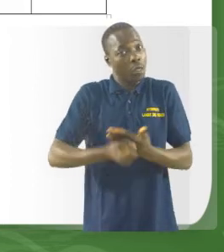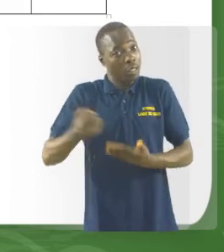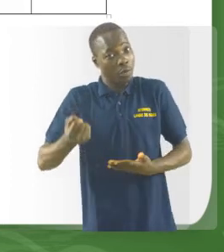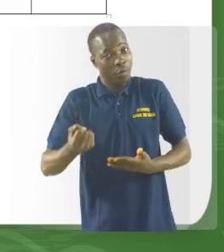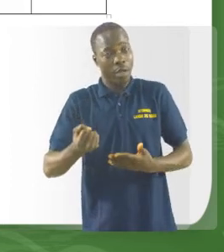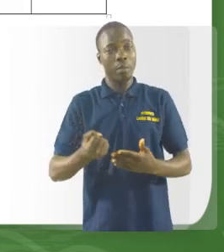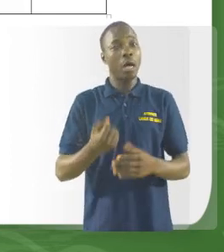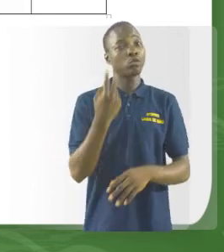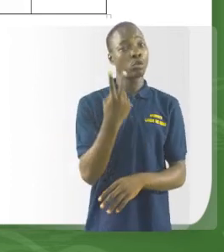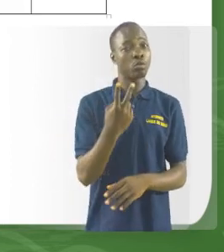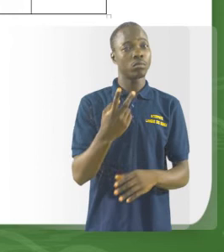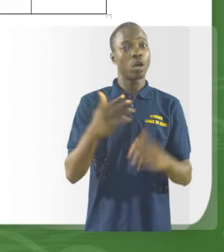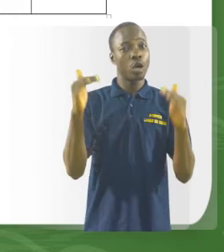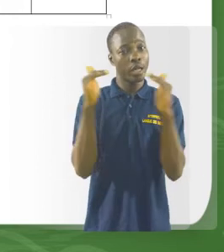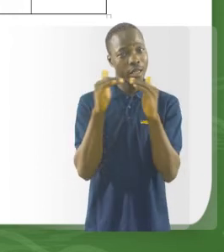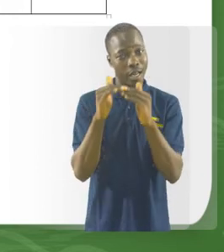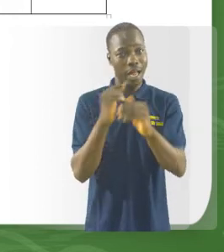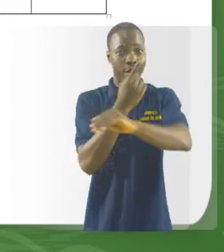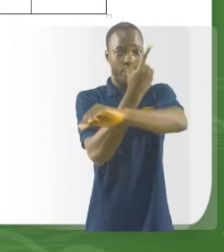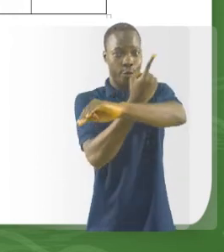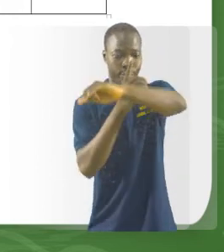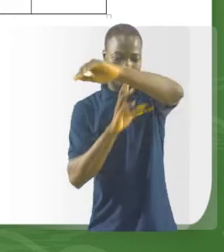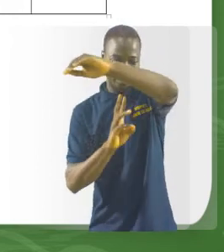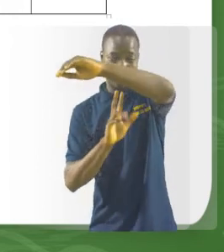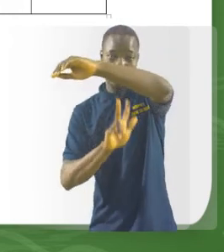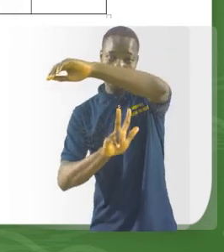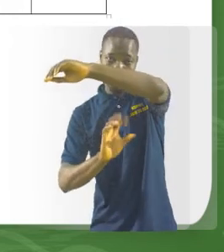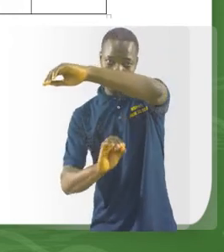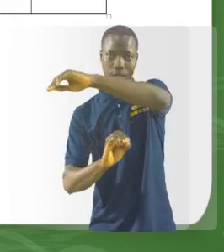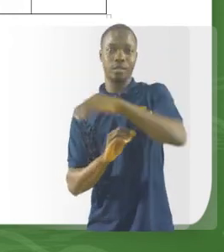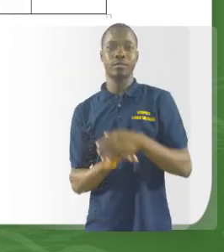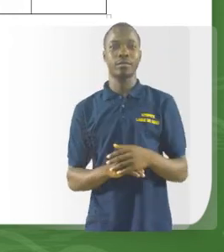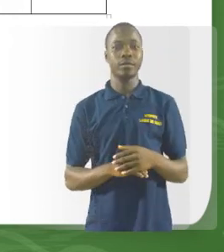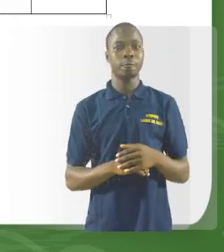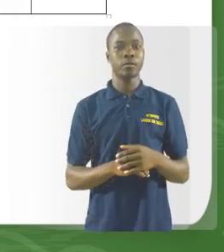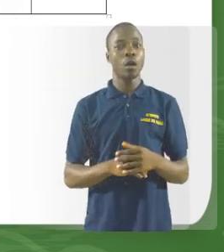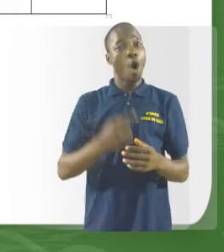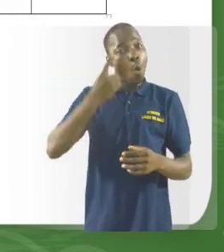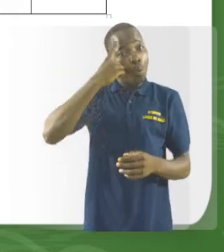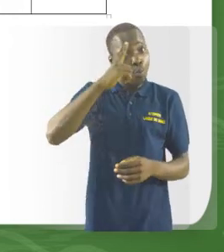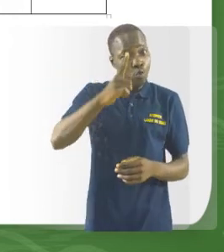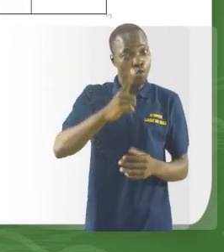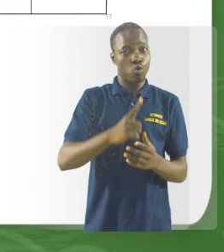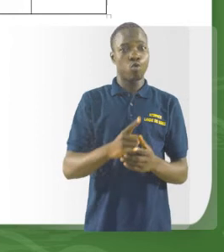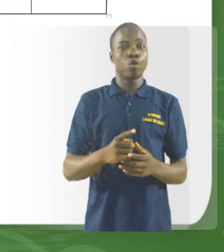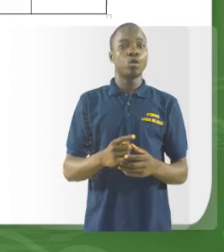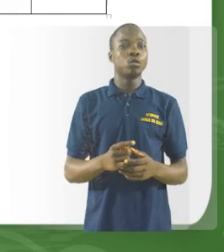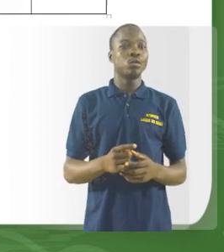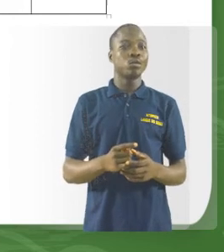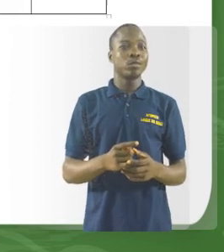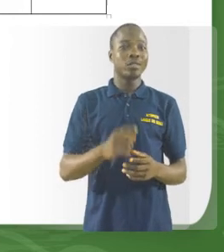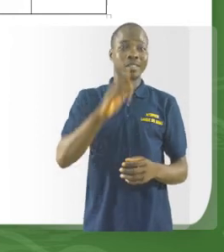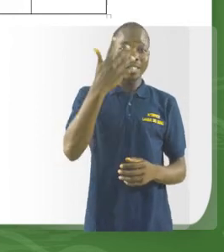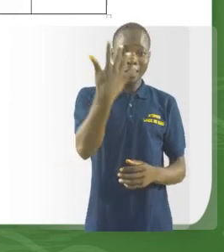2, on obtient 1 sur 30. La fréquence cumulée croissante de la